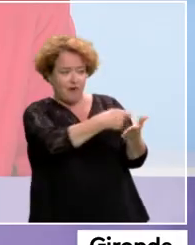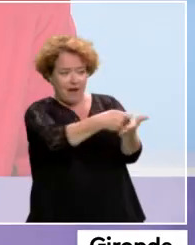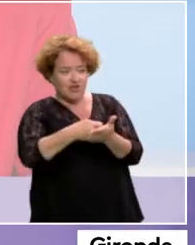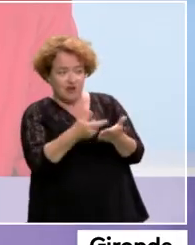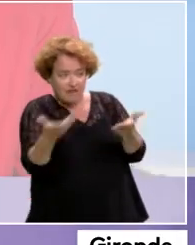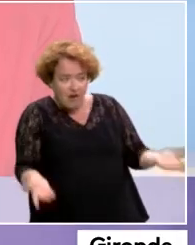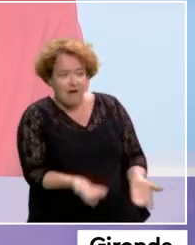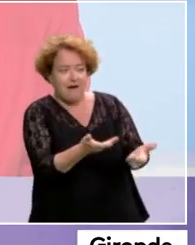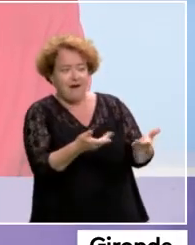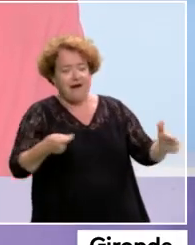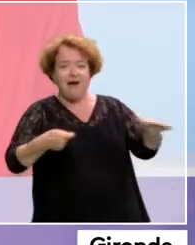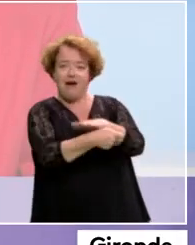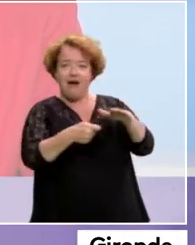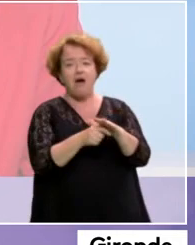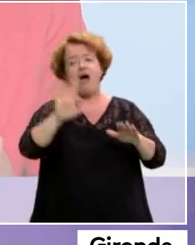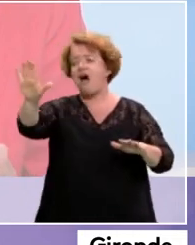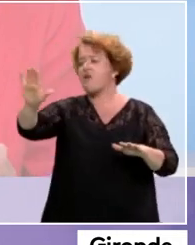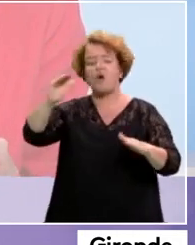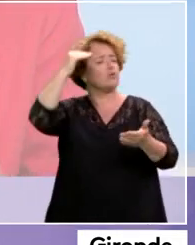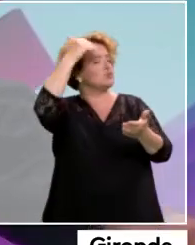que libéraux